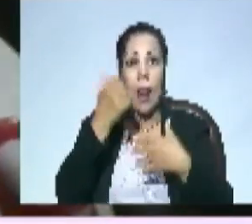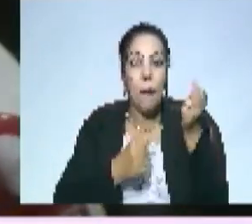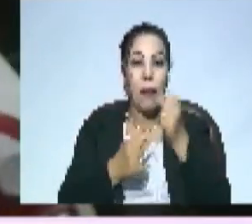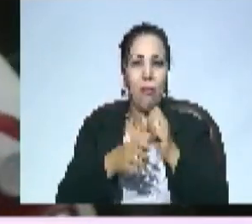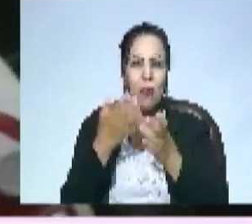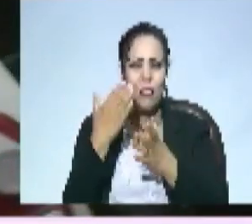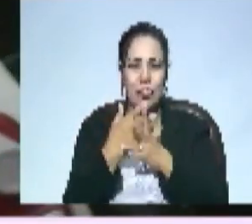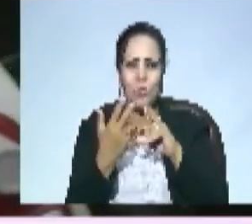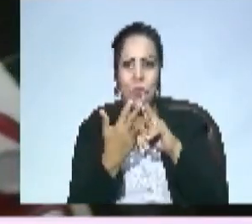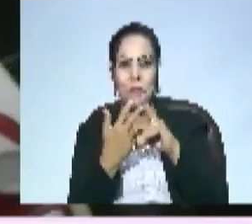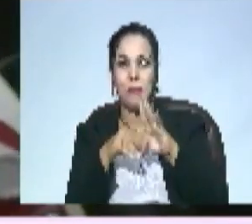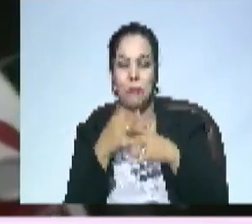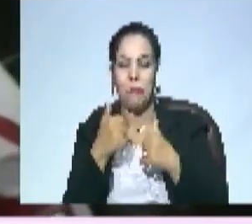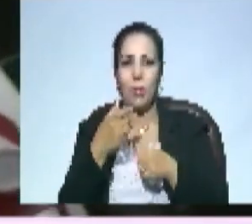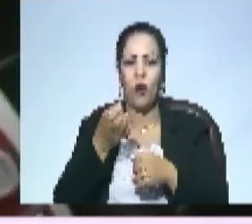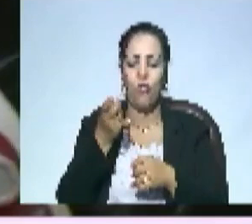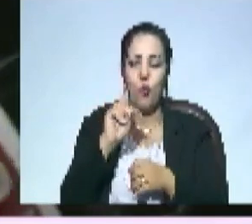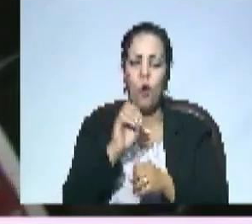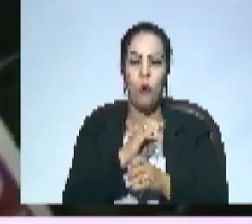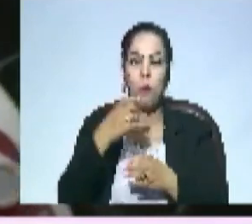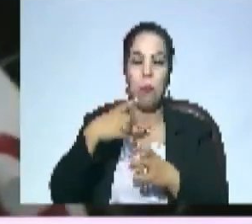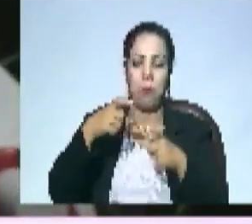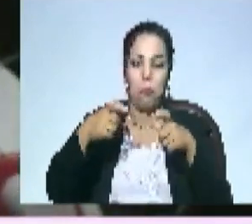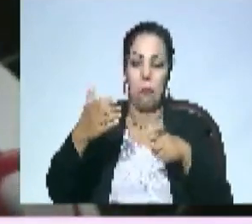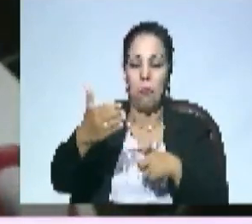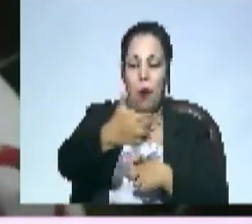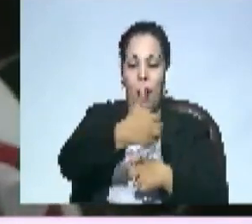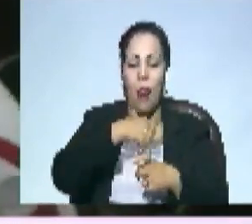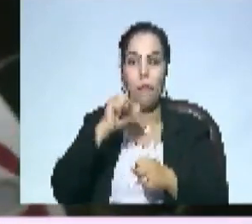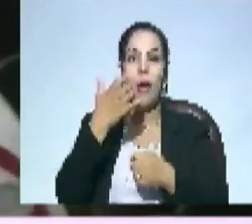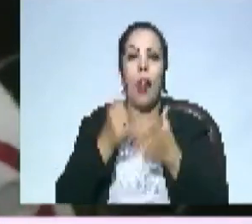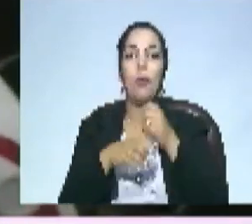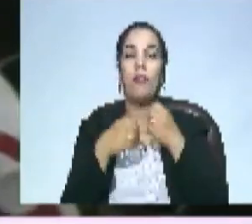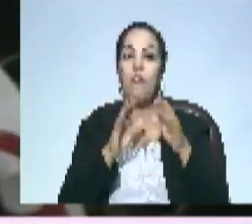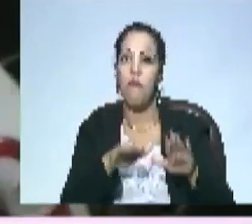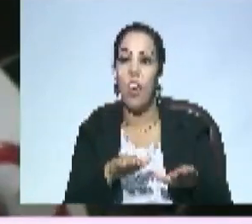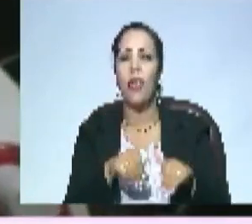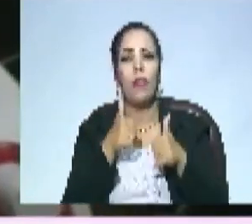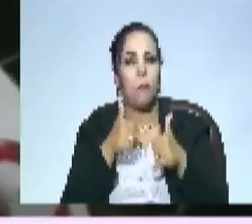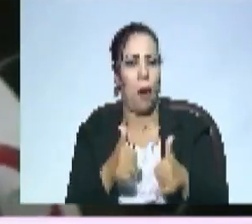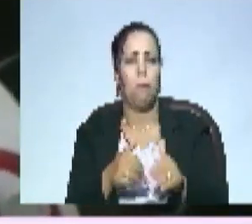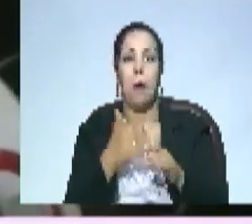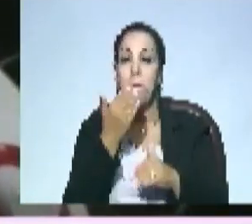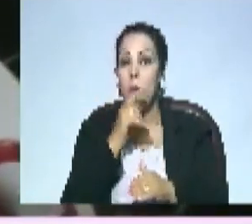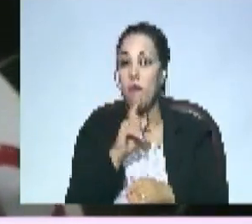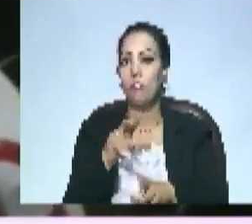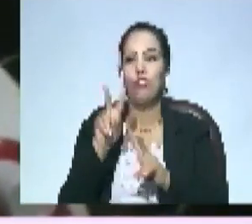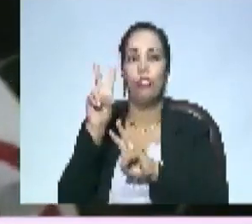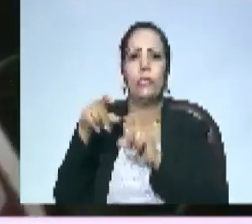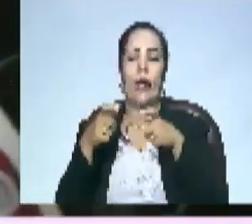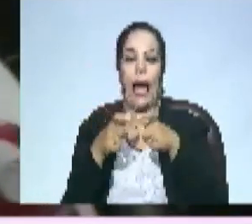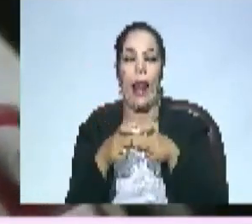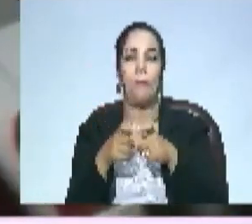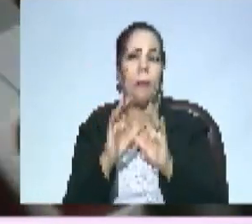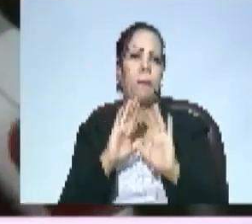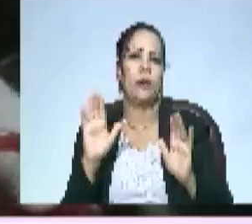القشطه وش لبن لو ما فيش قشطه وش لبن انا جايب علبه قشطه ما عندكيش خلاص يبقى نكتفي وما نحطها هي